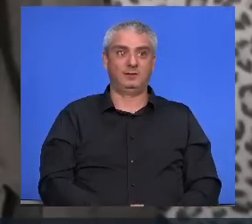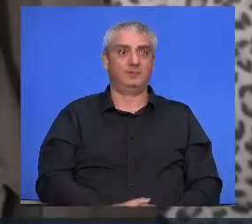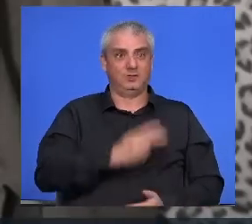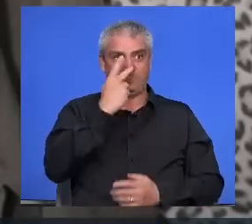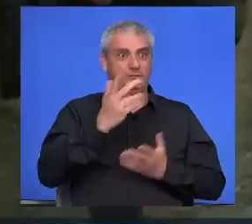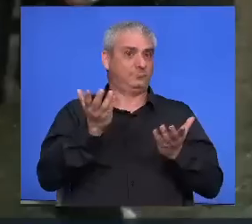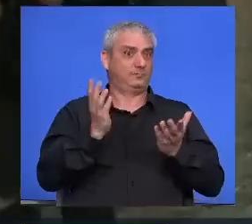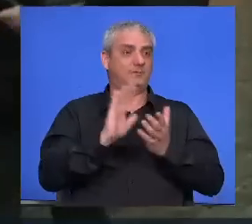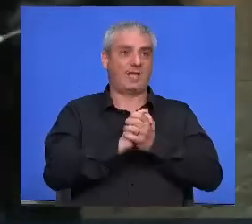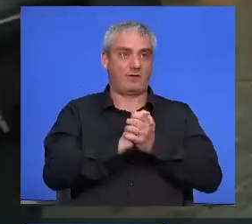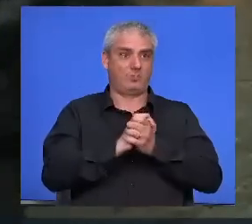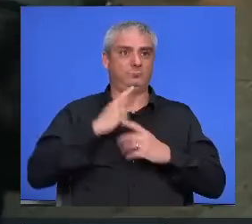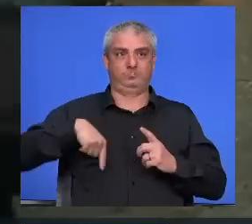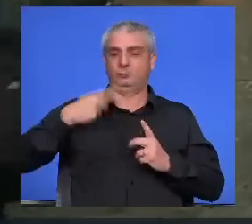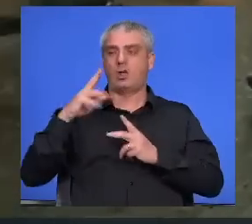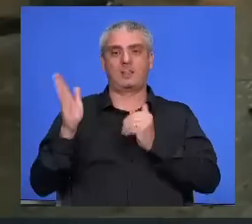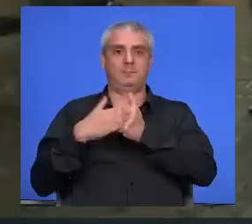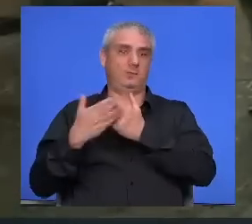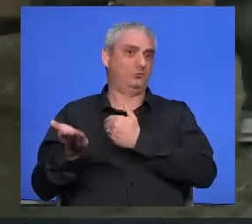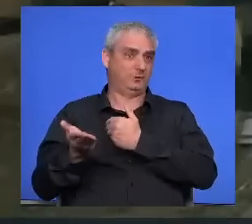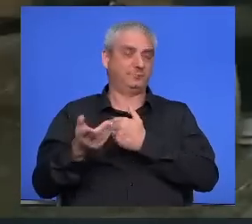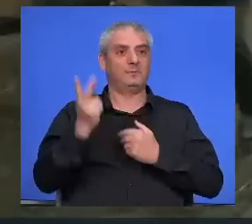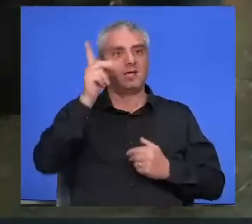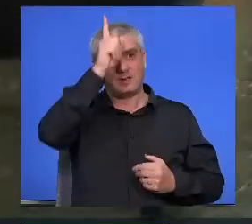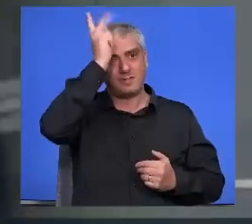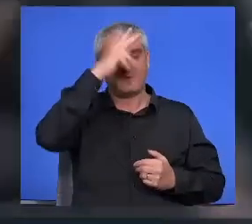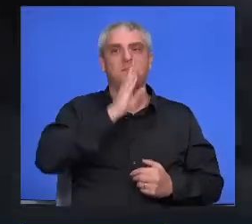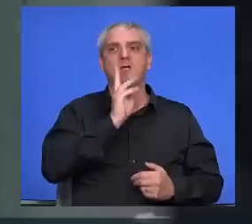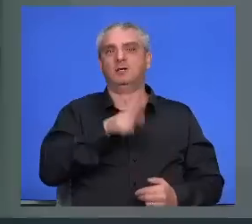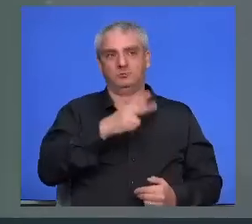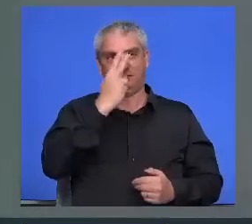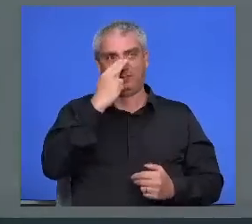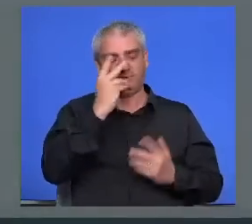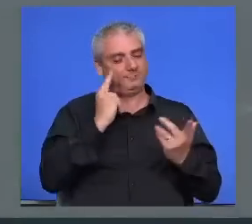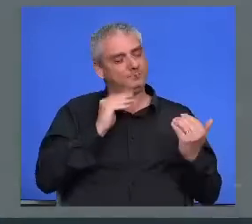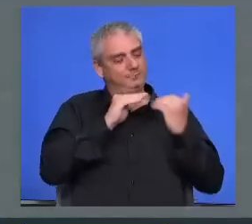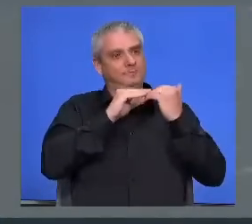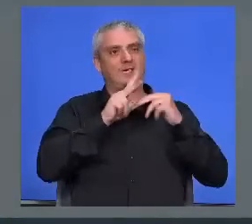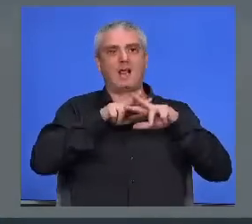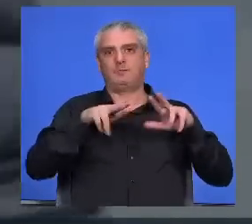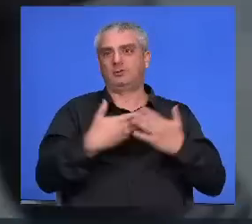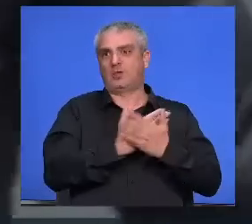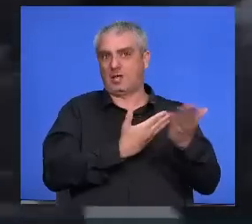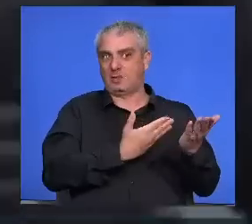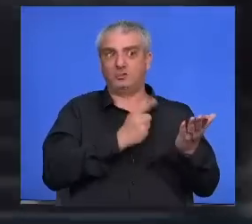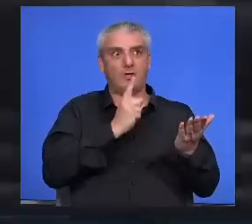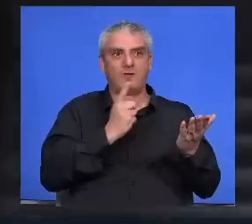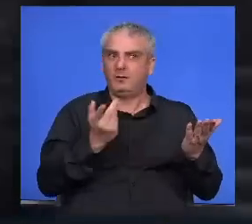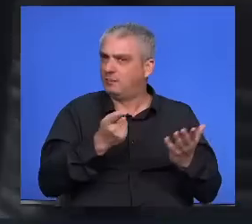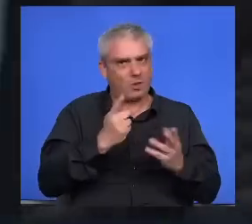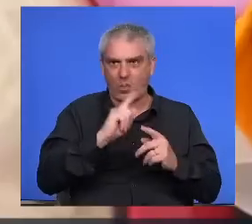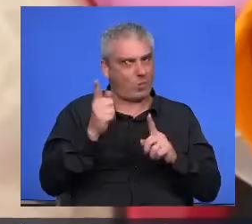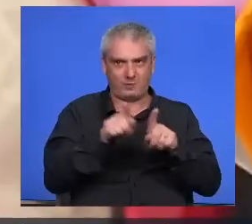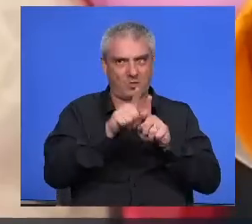ihn nicht so lange wie Freundschaften. אז הגרמנים מבינים שיש בעיה ומנסים להתאים את עצמם למציאות, אבל היי, לא כולם